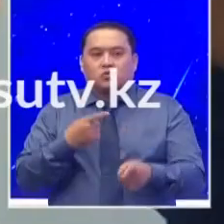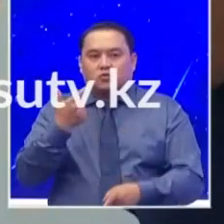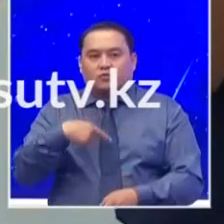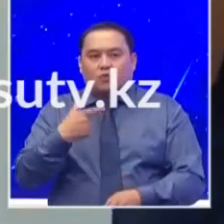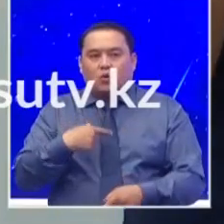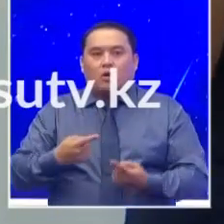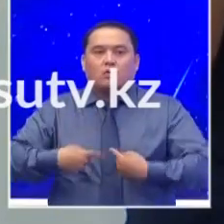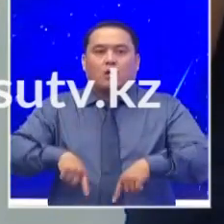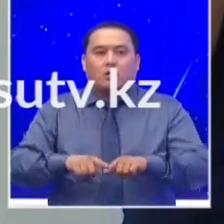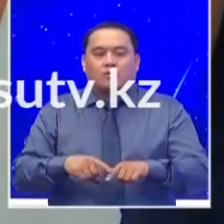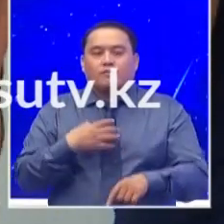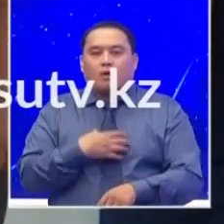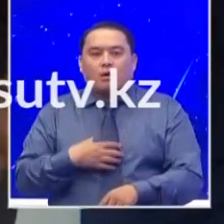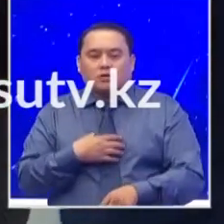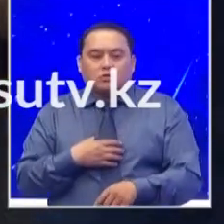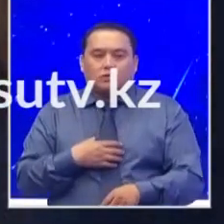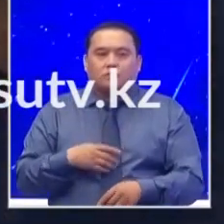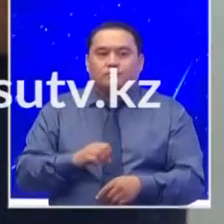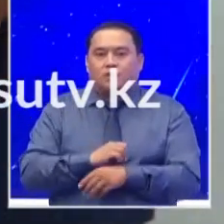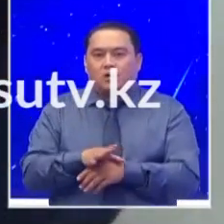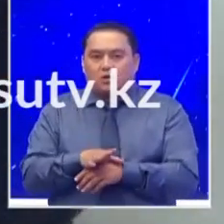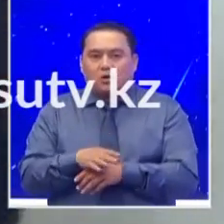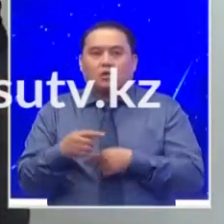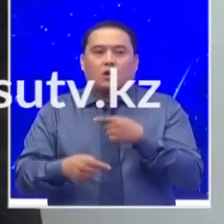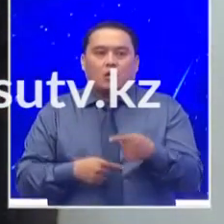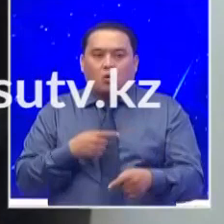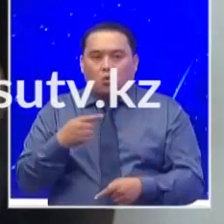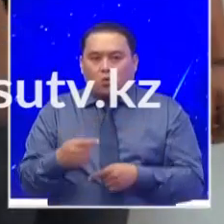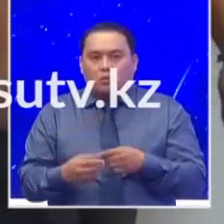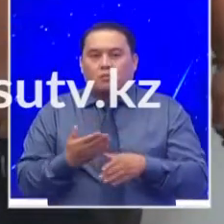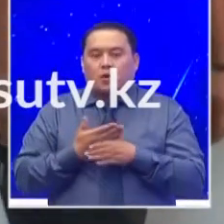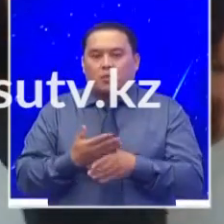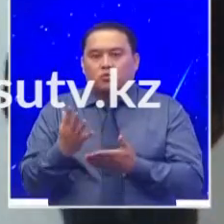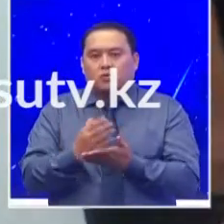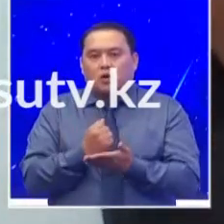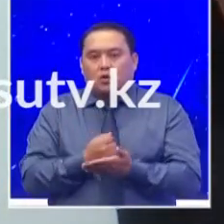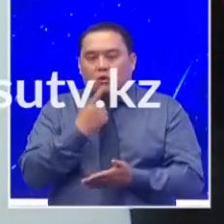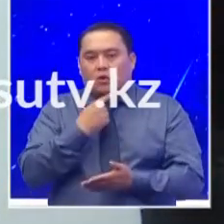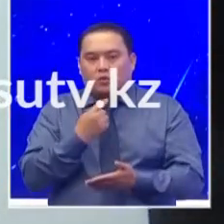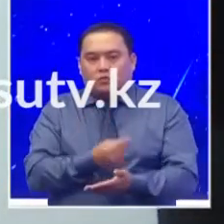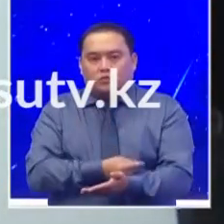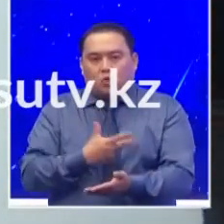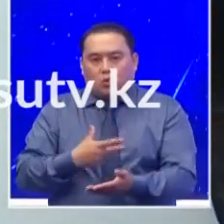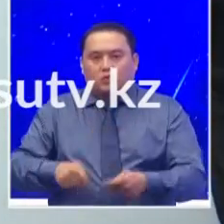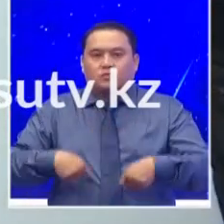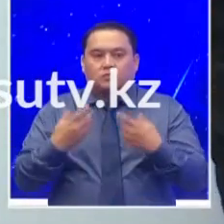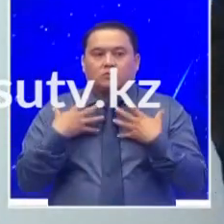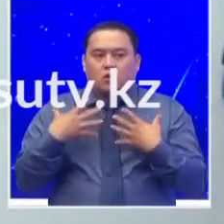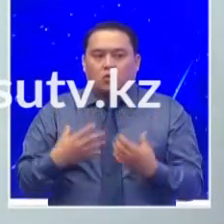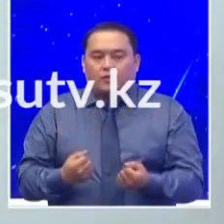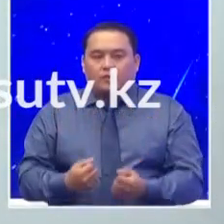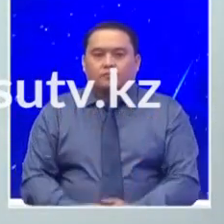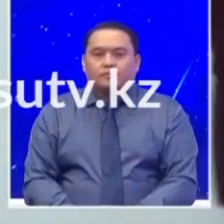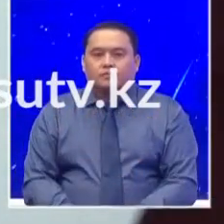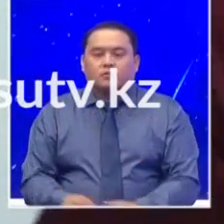организм. Особенно это актуально в пандемии коронавируса. Регулярное донорство помогает сохранить кровь в здоровом состоянии и не дать ей